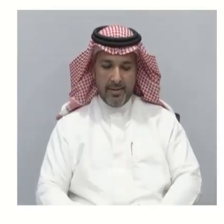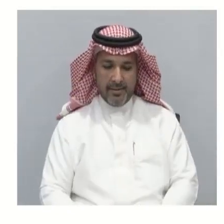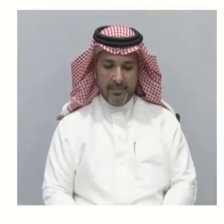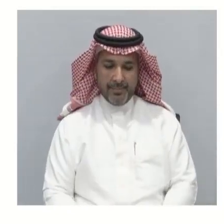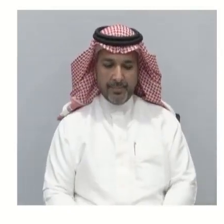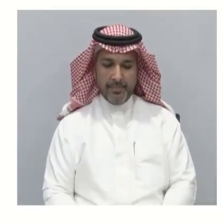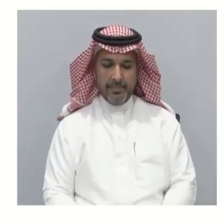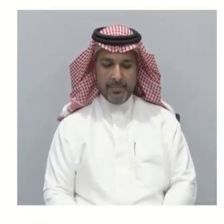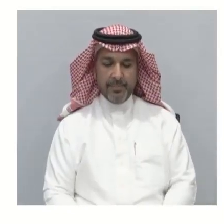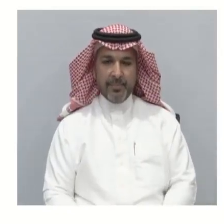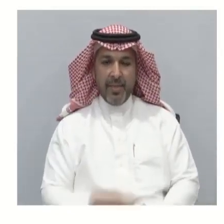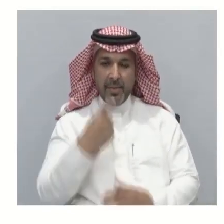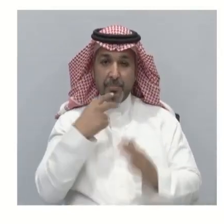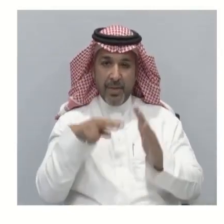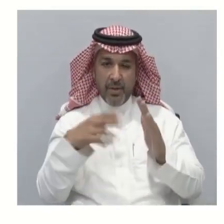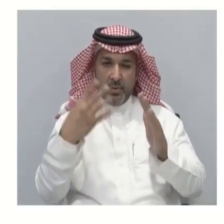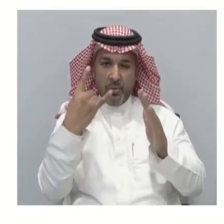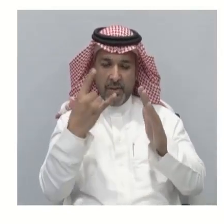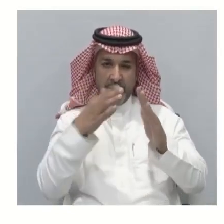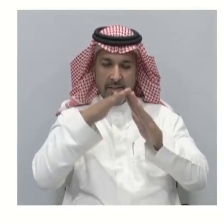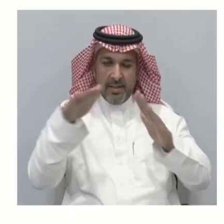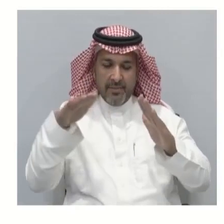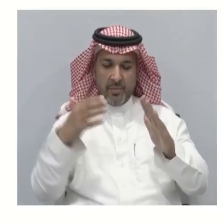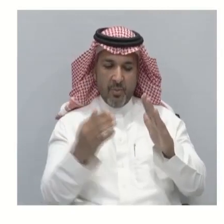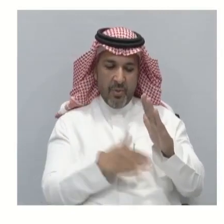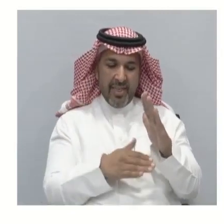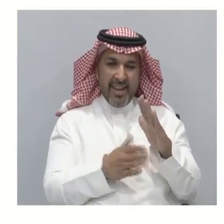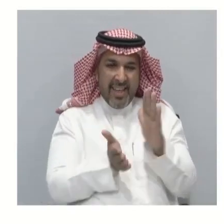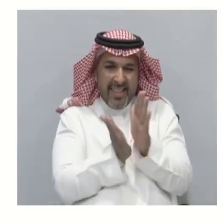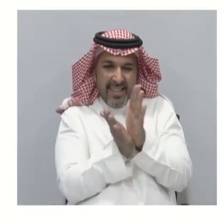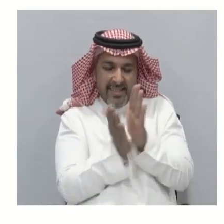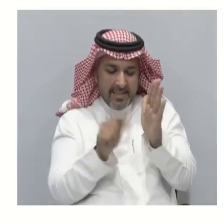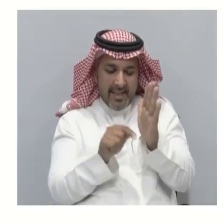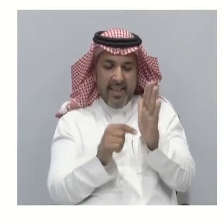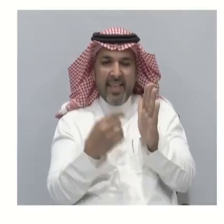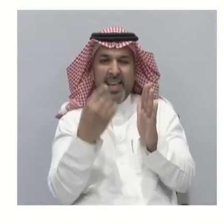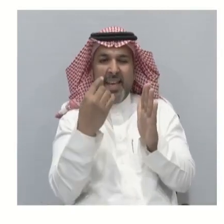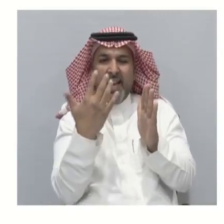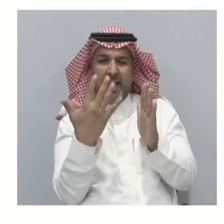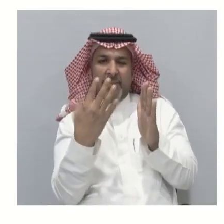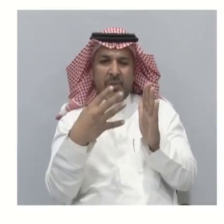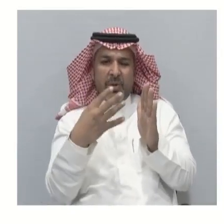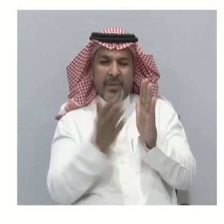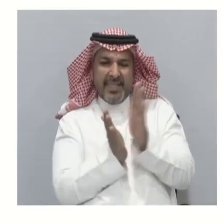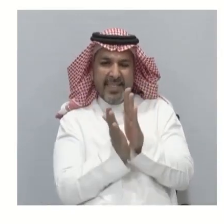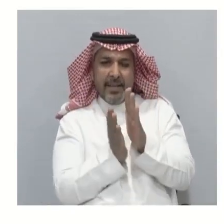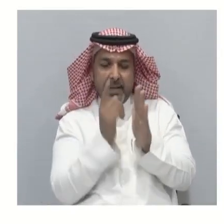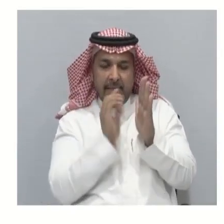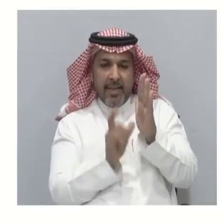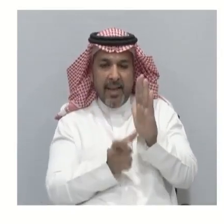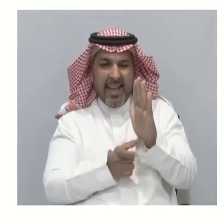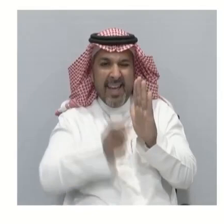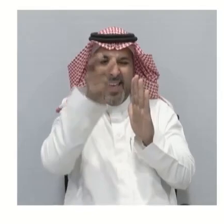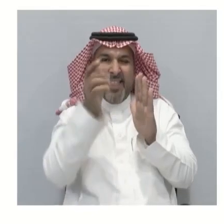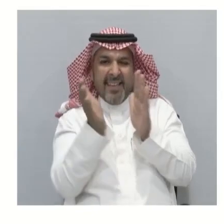عندك زاويه قياسها 110 وزاويه قياسه 45 فان الضلع المقابل للزاويه 100 10 هو